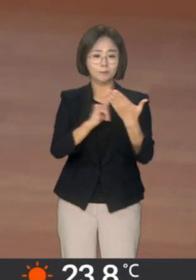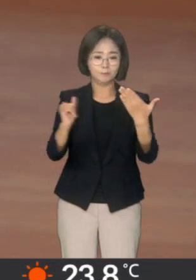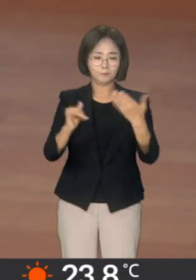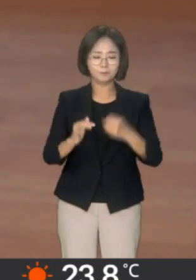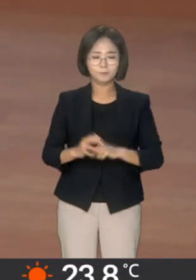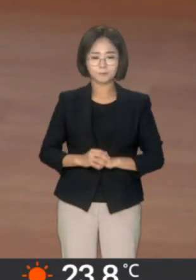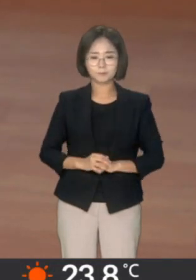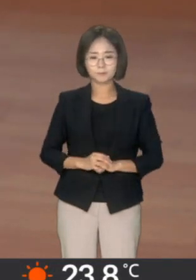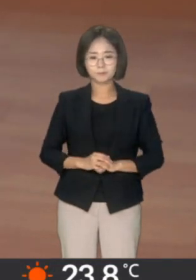집계됐습니다